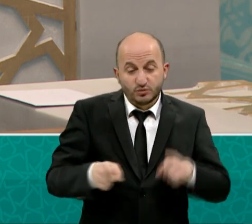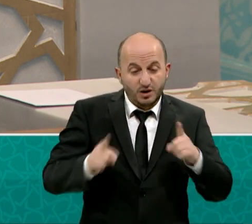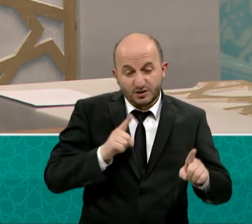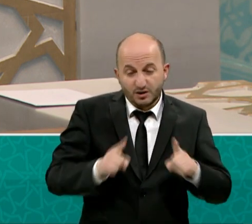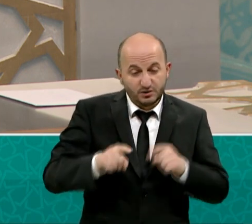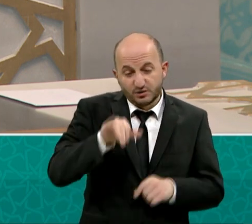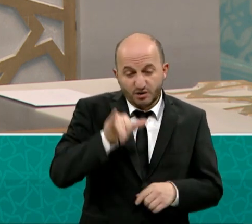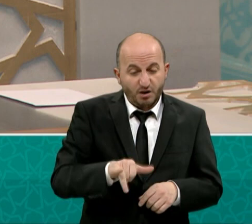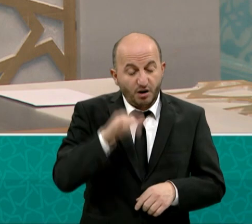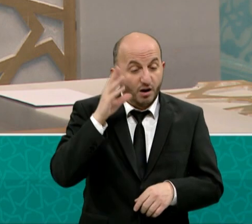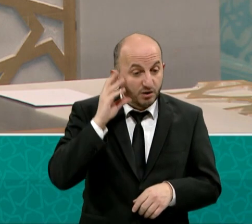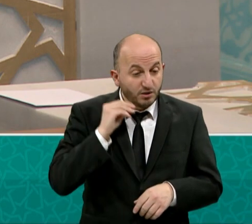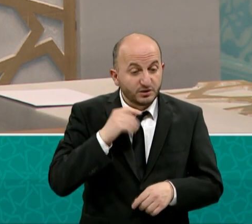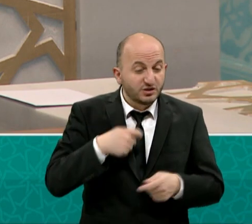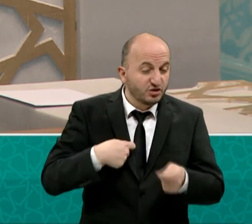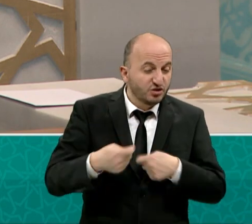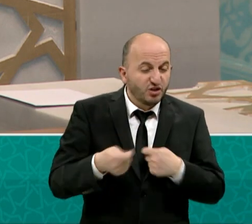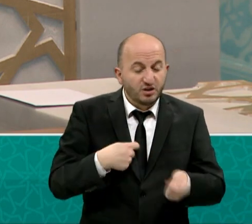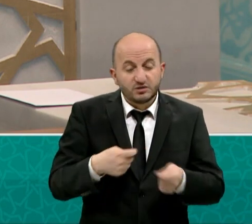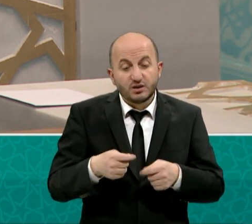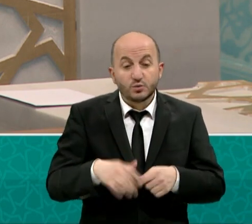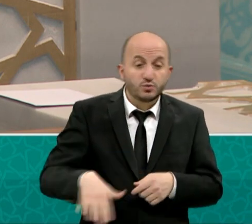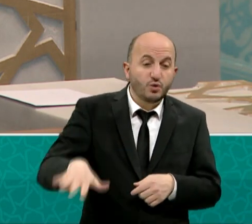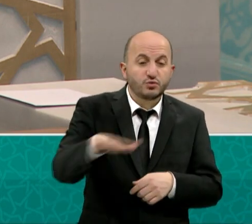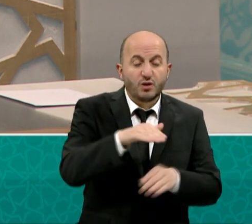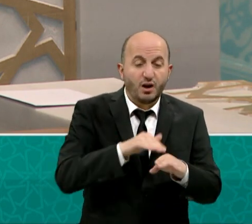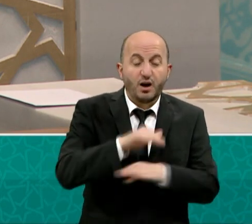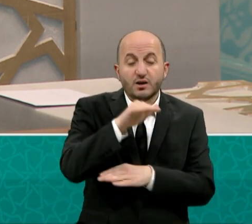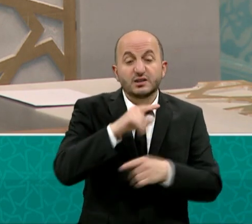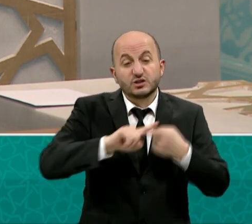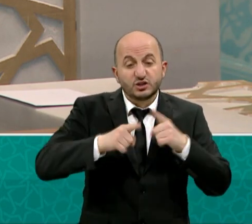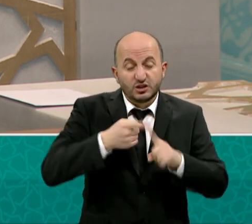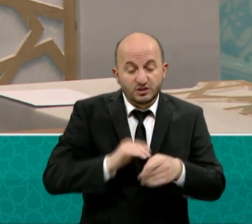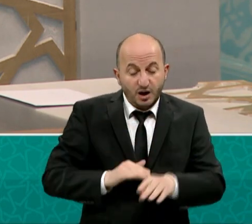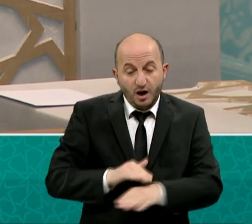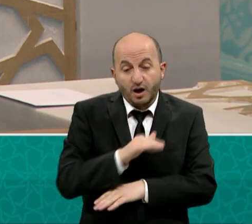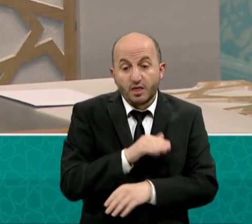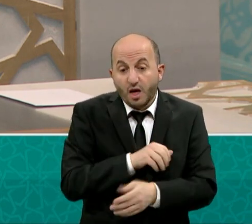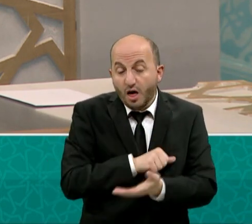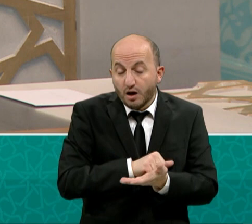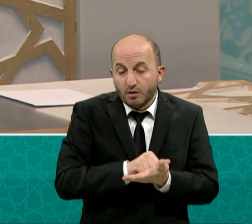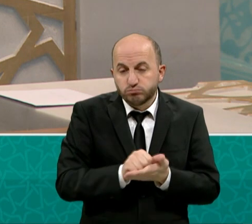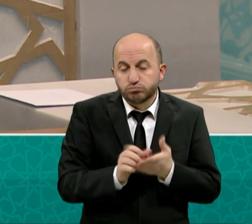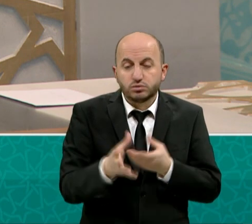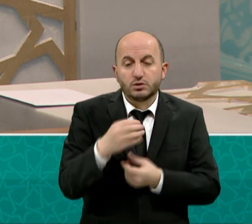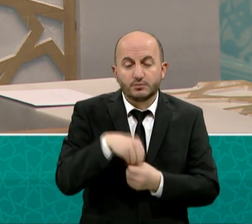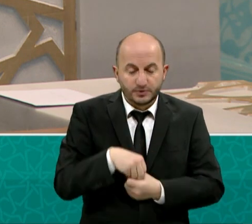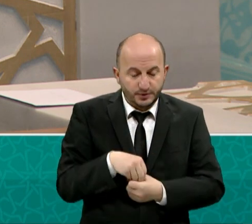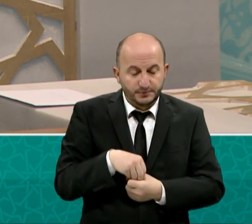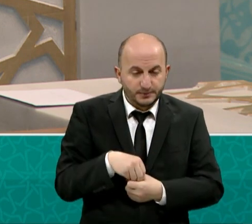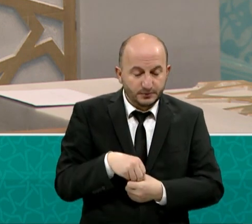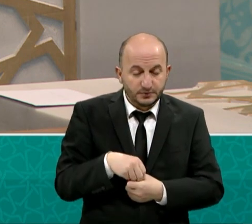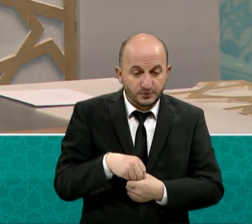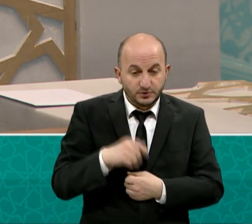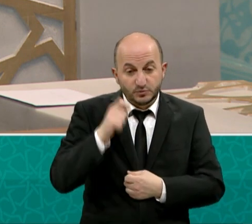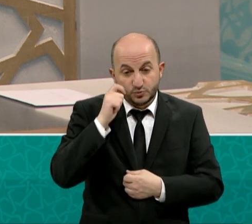anlayışıdır. Ticaretten sosyal hayata, iktisadi hayata, siyasi hayata hepsine kapsar kardeşlerim. İşte